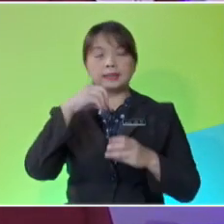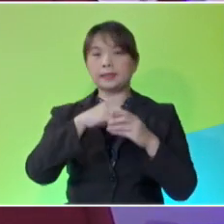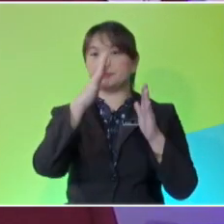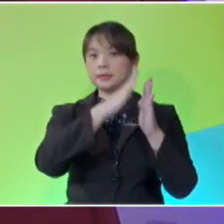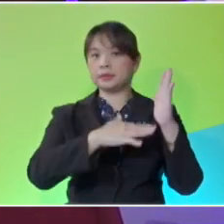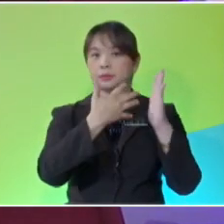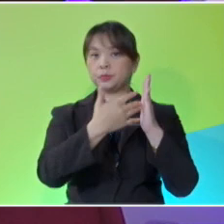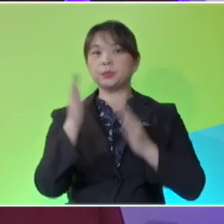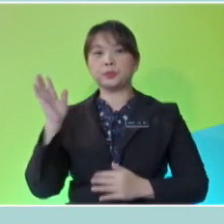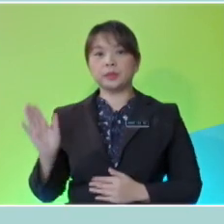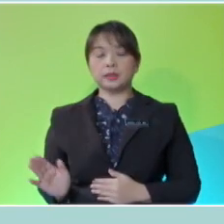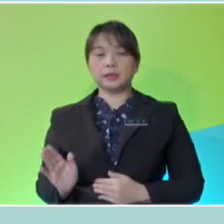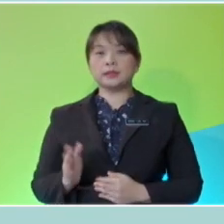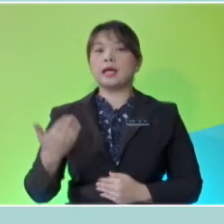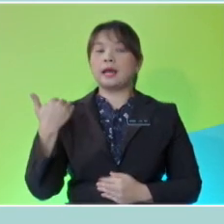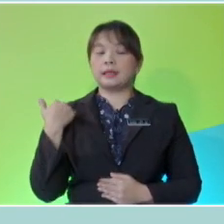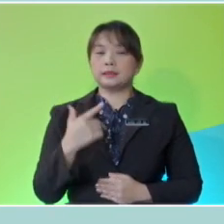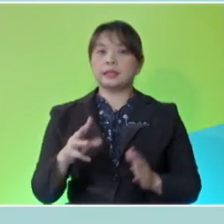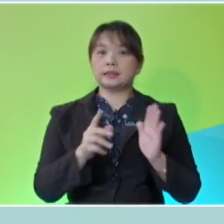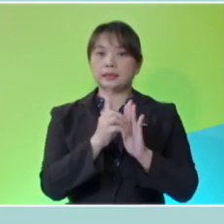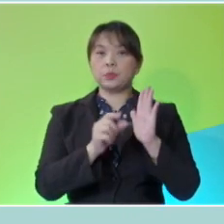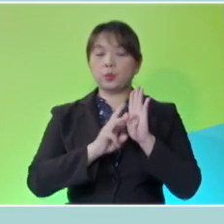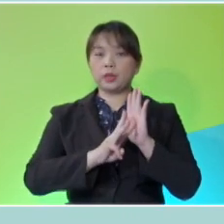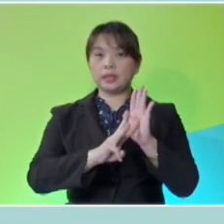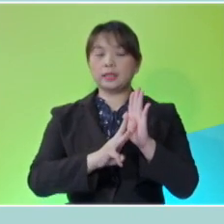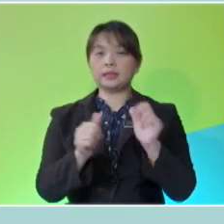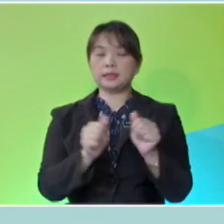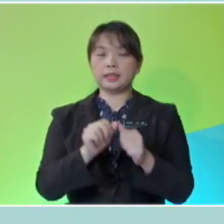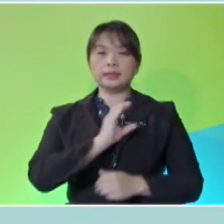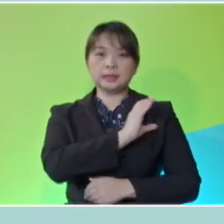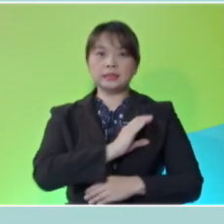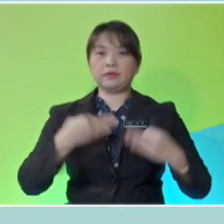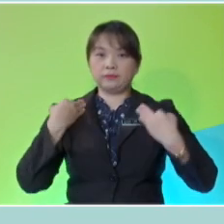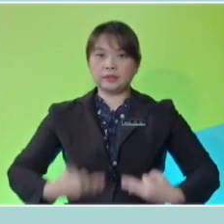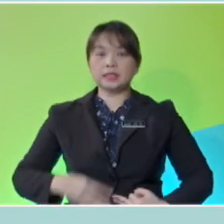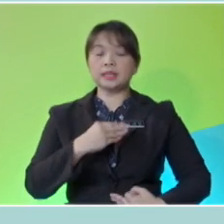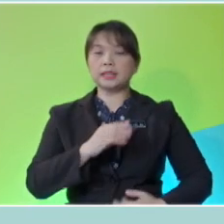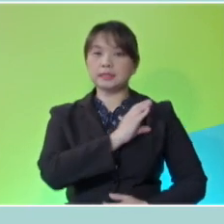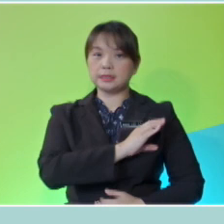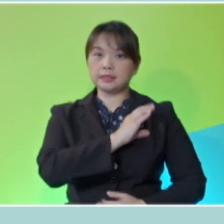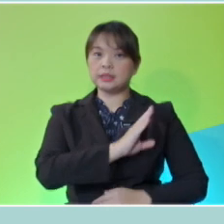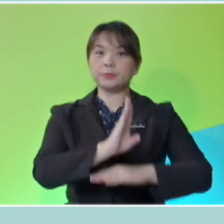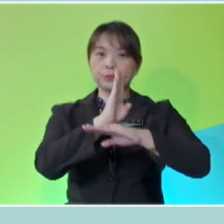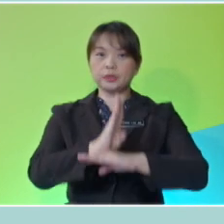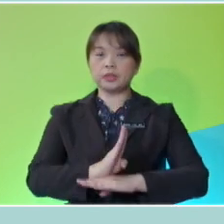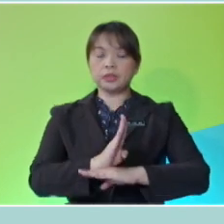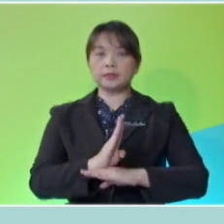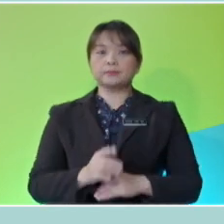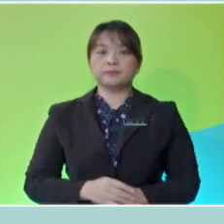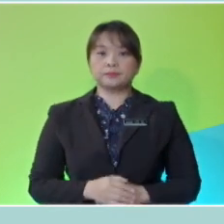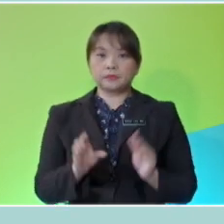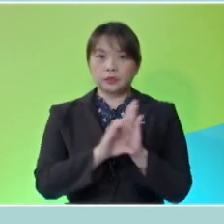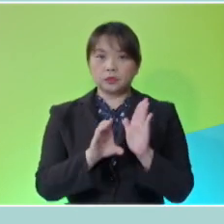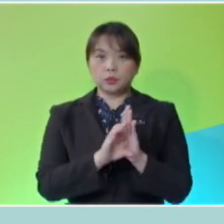ditunjukkan oke iya mewakili ciri-ciri fisika dan ciri-ciri budaya Oke contoh ciri fisika yang